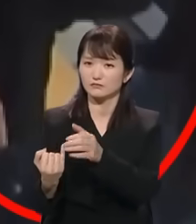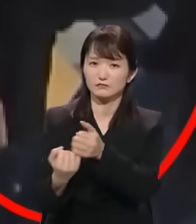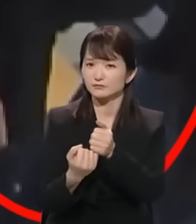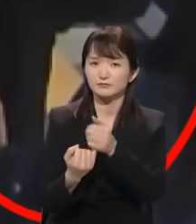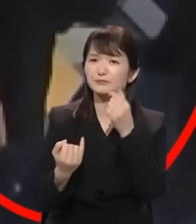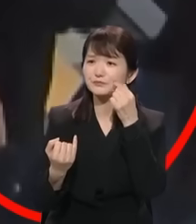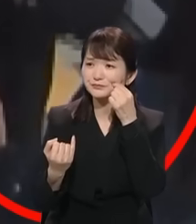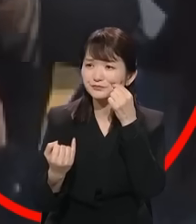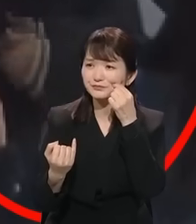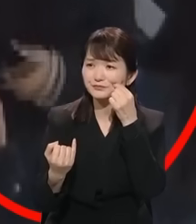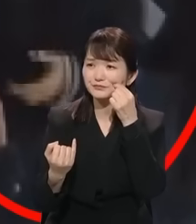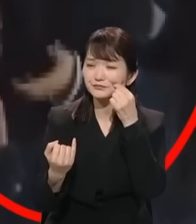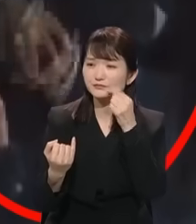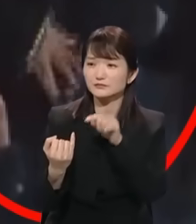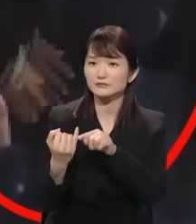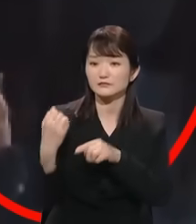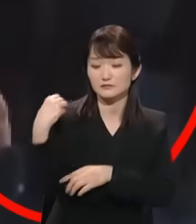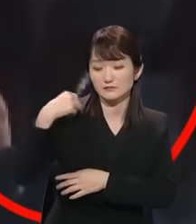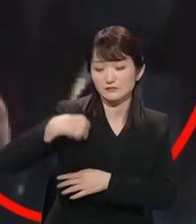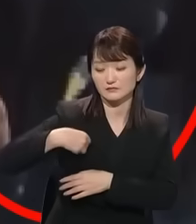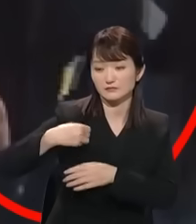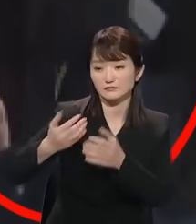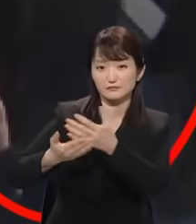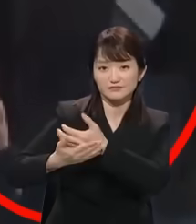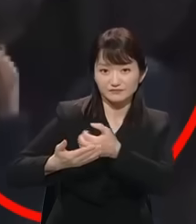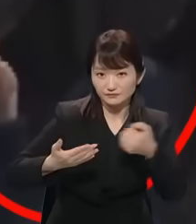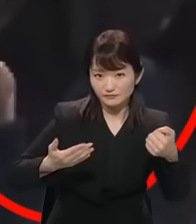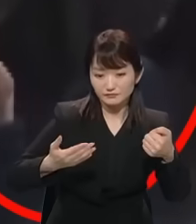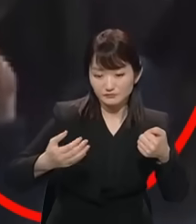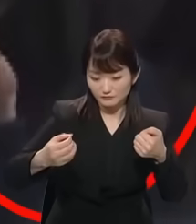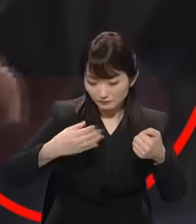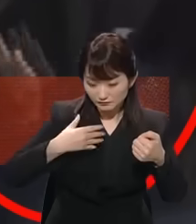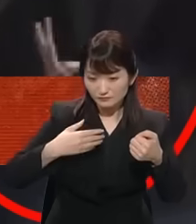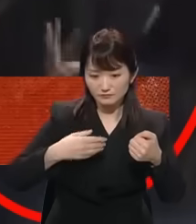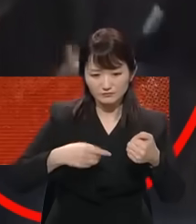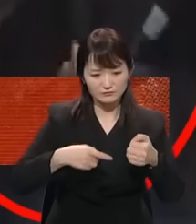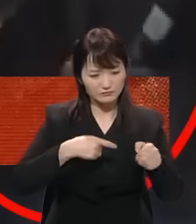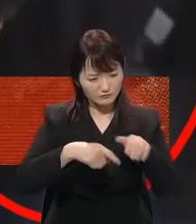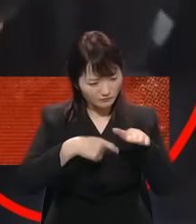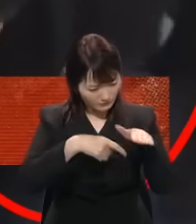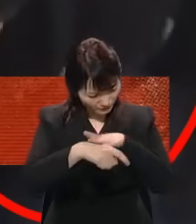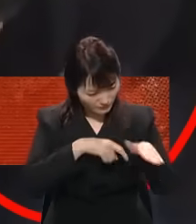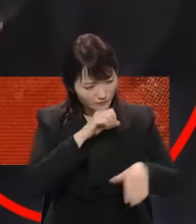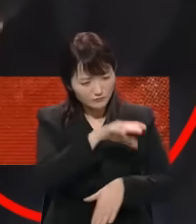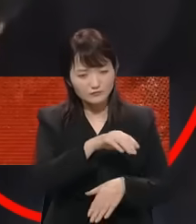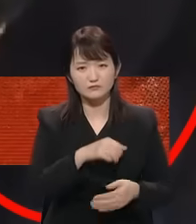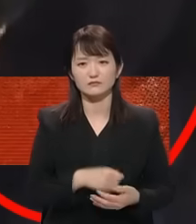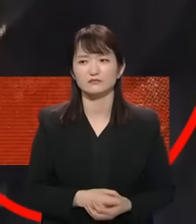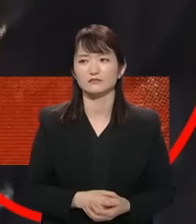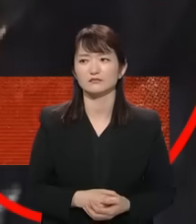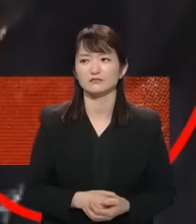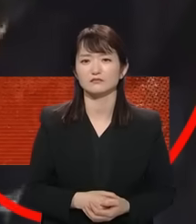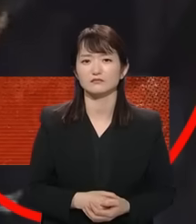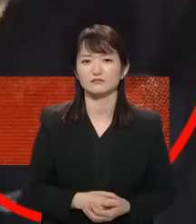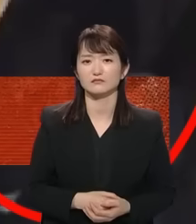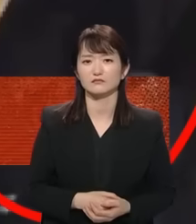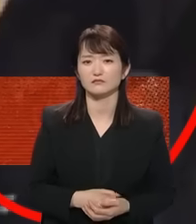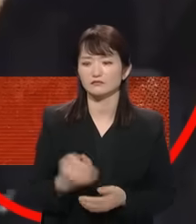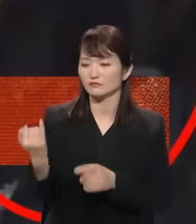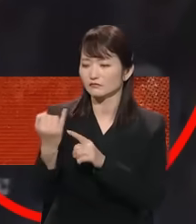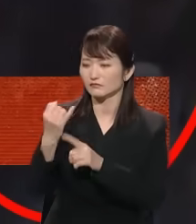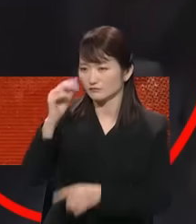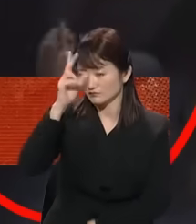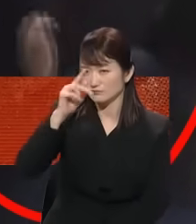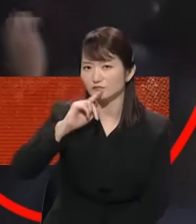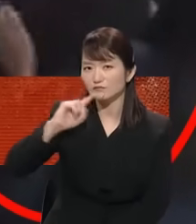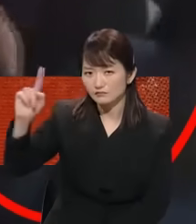없고 매고 있던 그 가방을 갖다 이게 잡으니까 뭐라고 얘기했냐이 도둑이다 이렇게 해가지고 본인이 스스로 경찰에 신고를